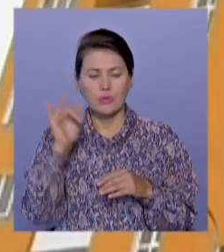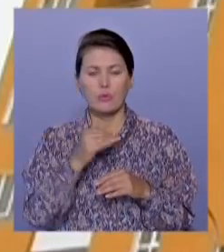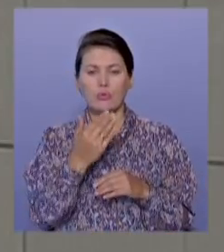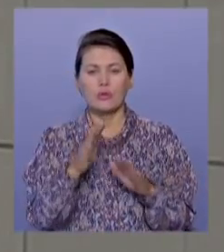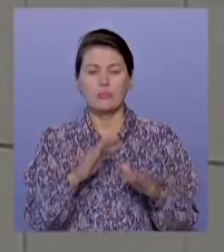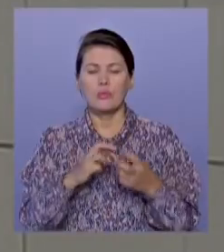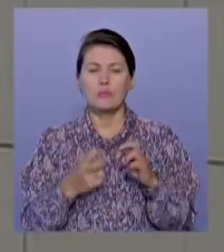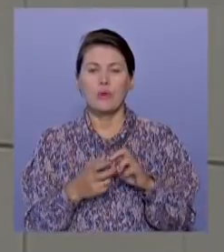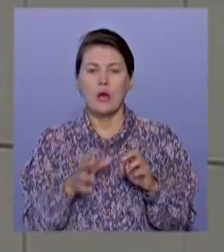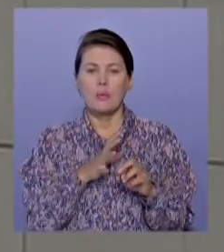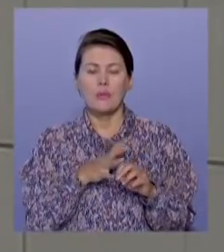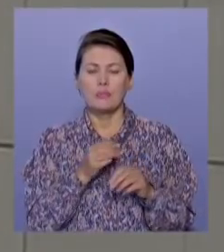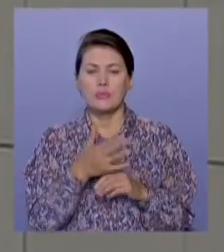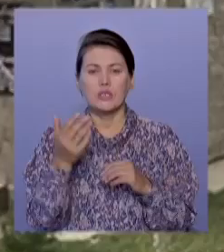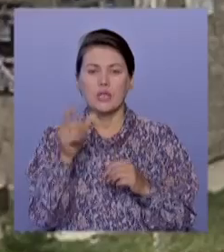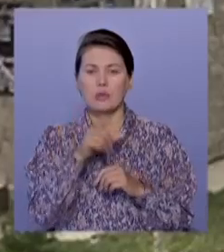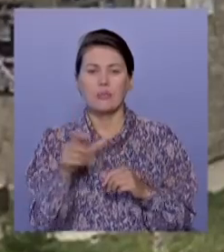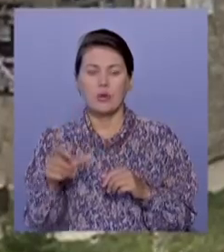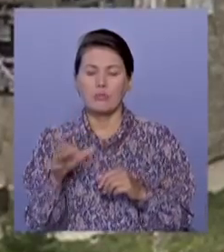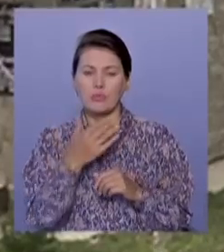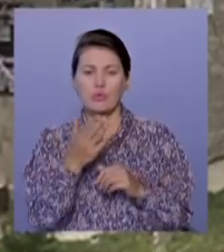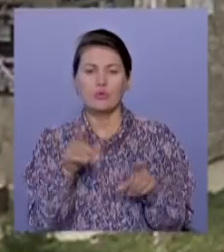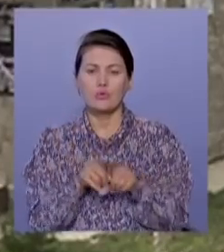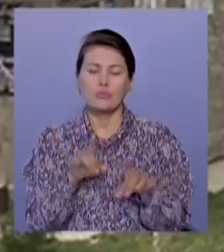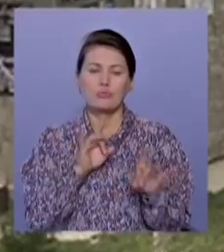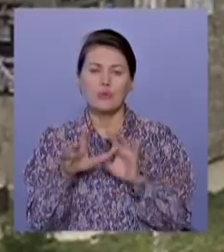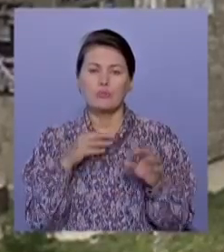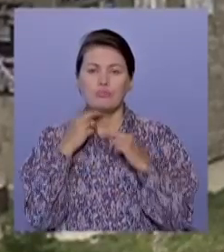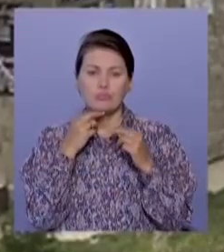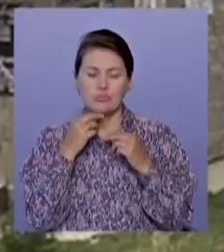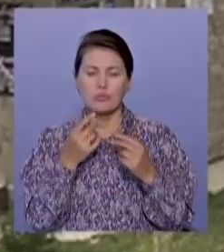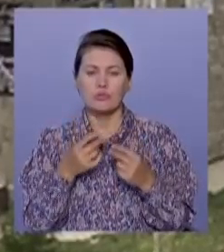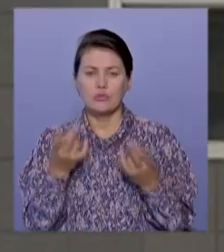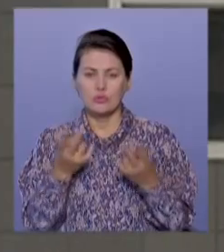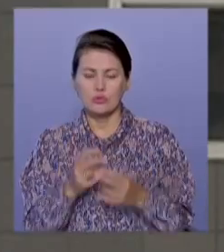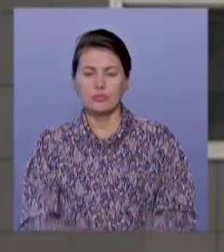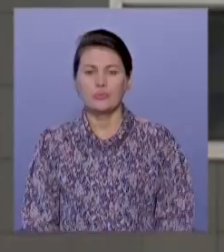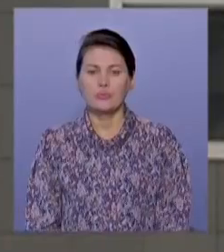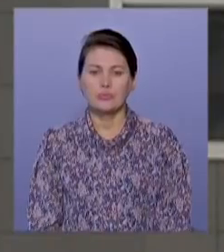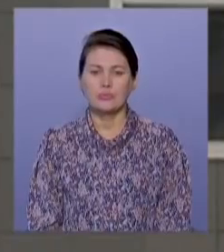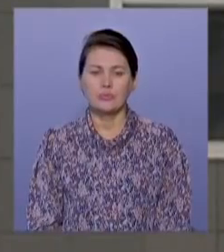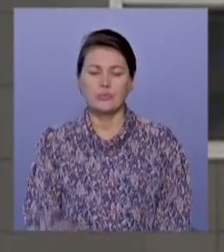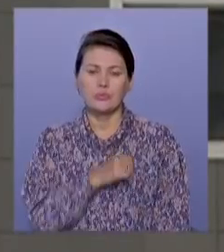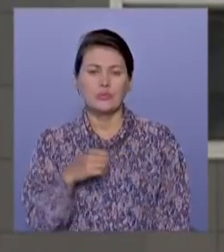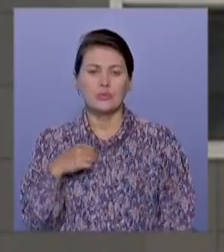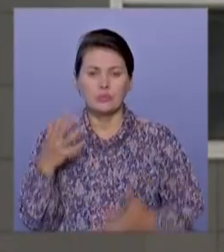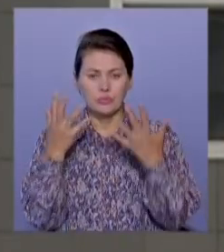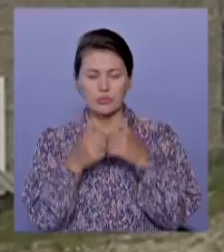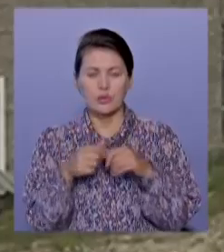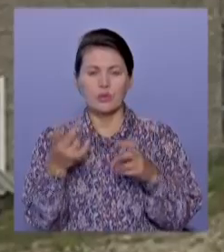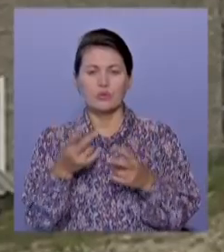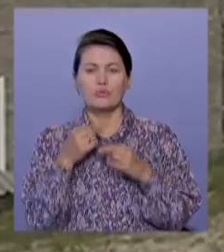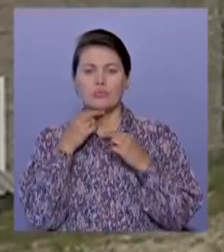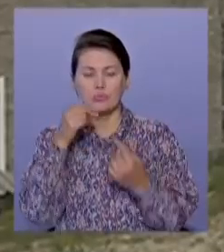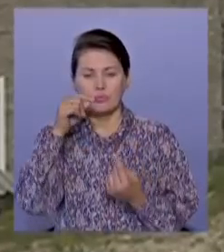жердегі мәселе жаңағы біздің азаматтар сол жаңағы жарнаманы қарағанда мұқият болса, өздерінің жаңағы санына, несіне